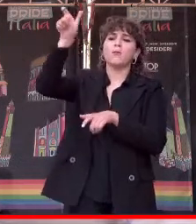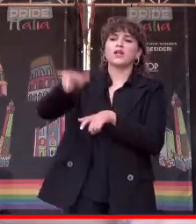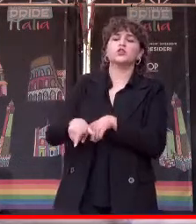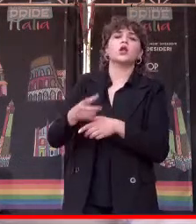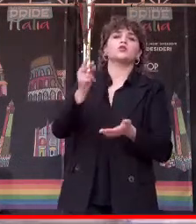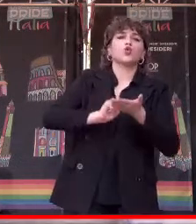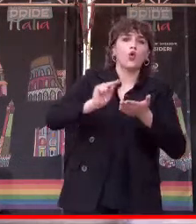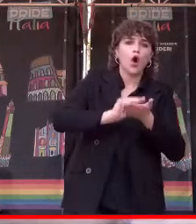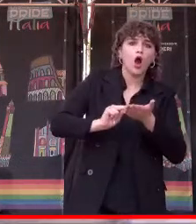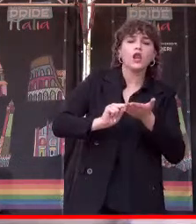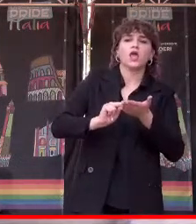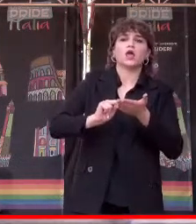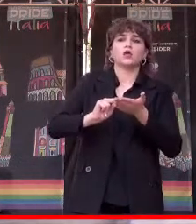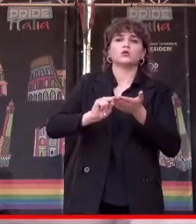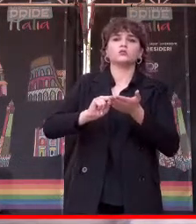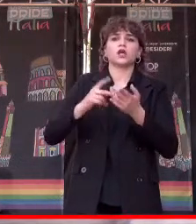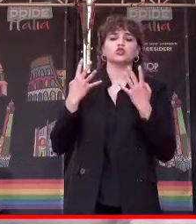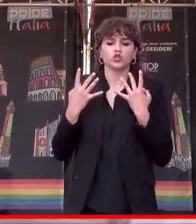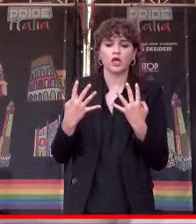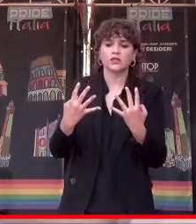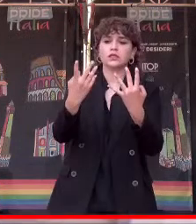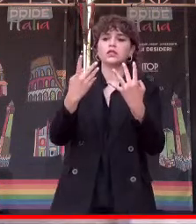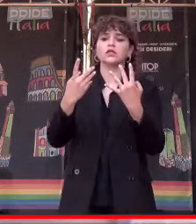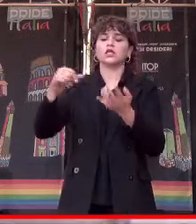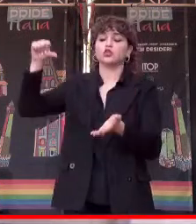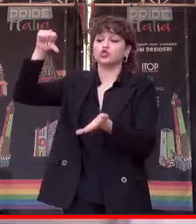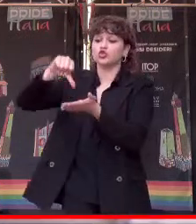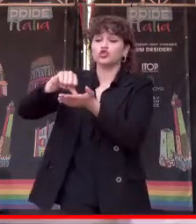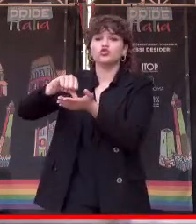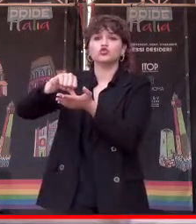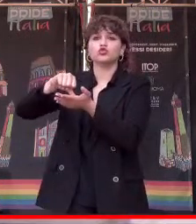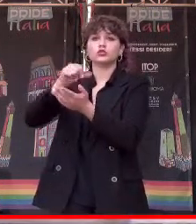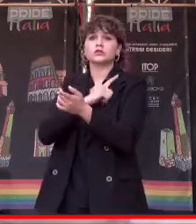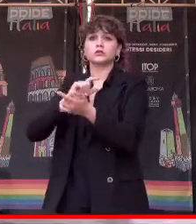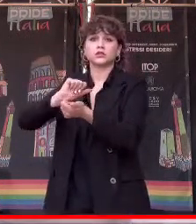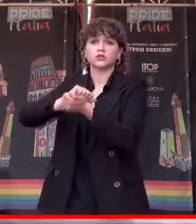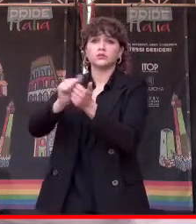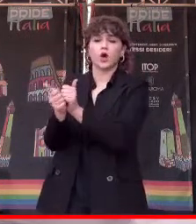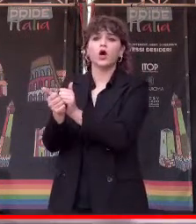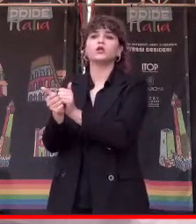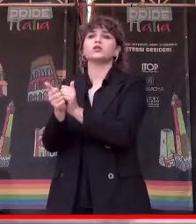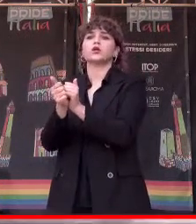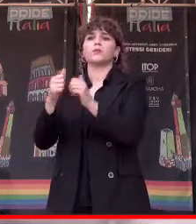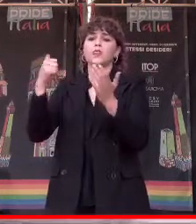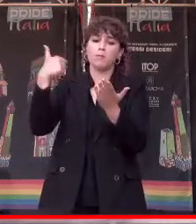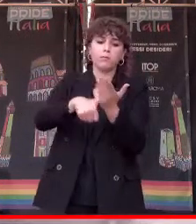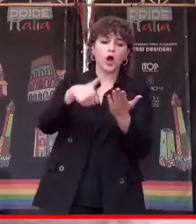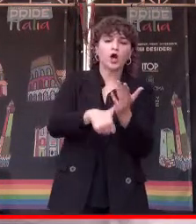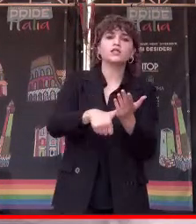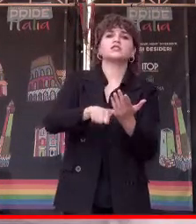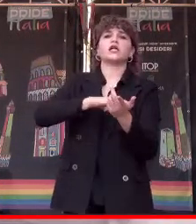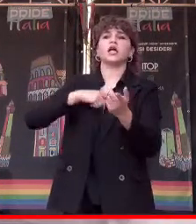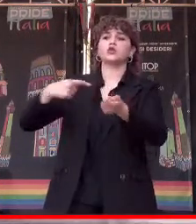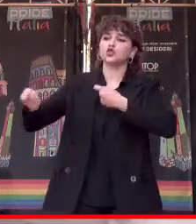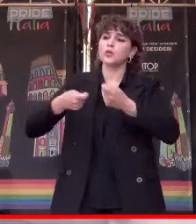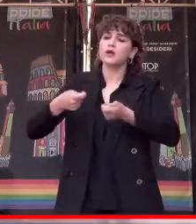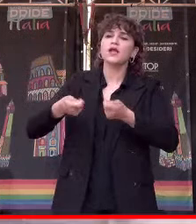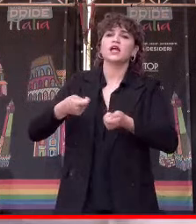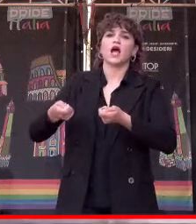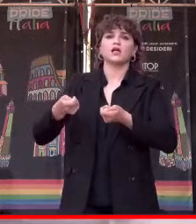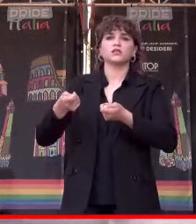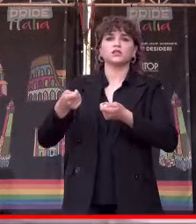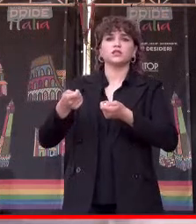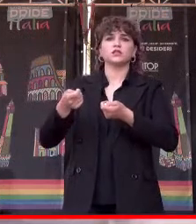giardini, centri sportivi, poste, supermercati, tutti i servizi,